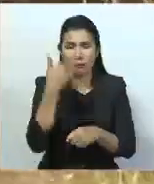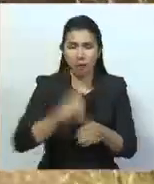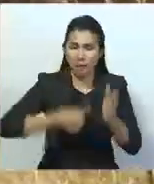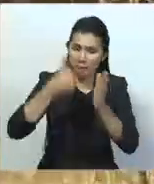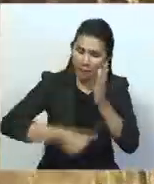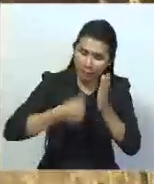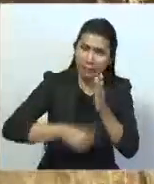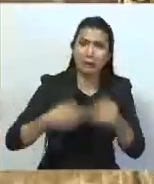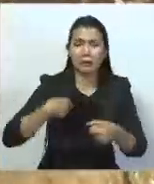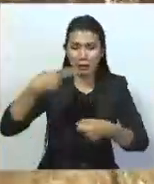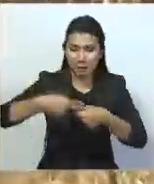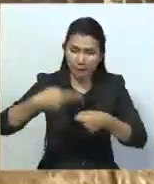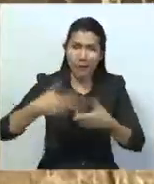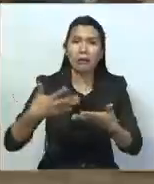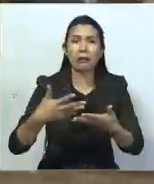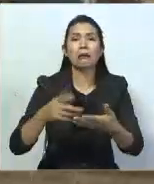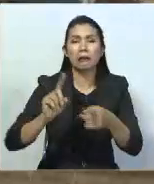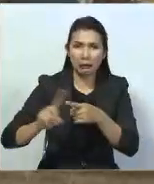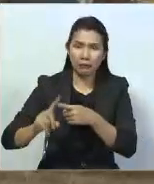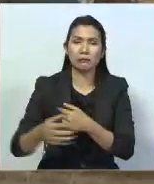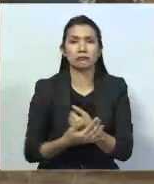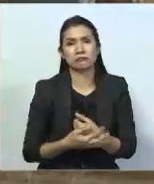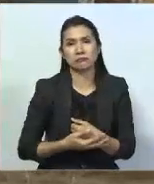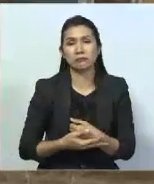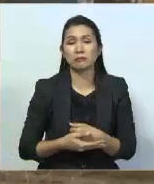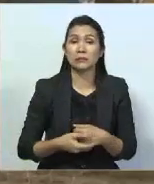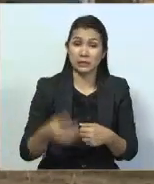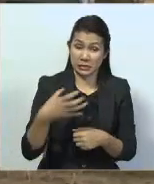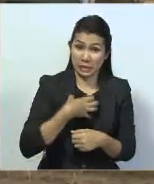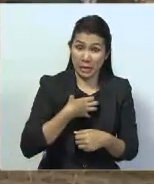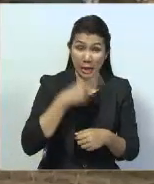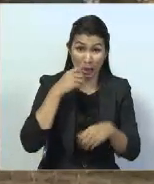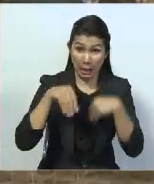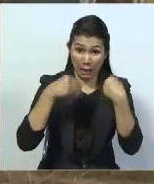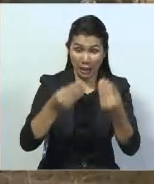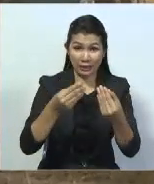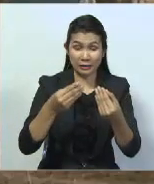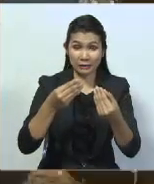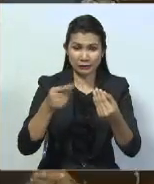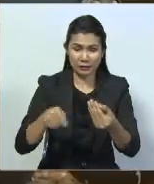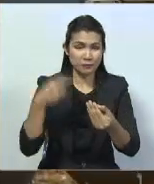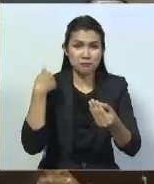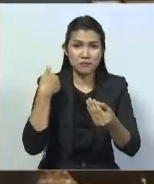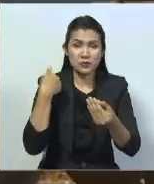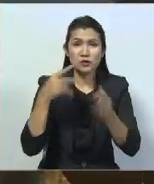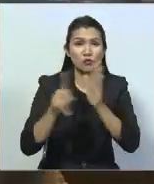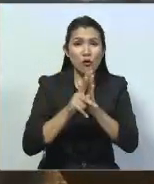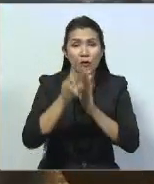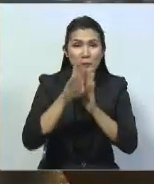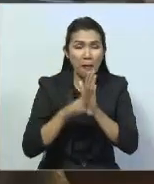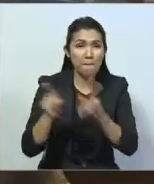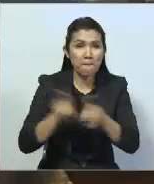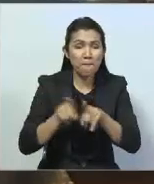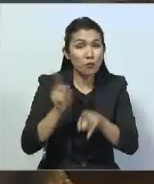น้ำมันก็30กว่าบาทอย่างเงี้ยครับ จะอยากให้มีนโยบายแบบนี้ออกมาไหมคะหรือให้มีทุกปี